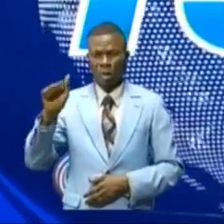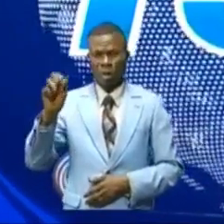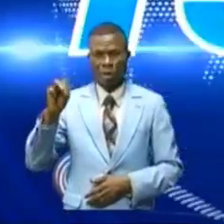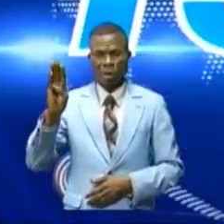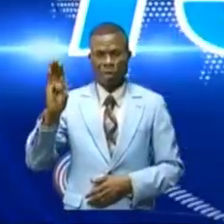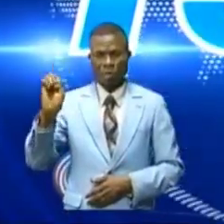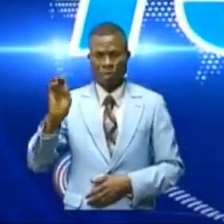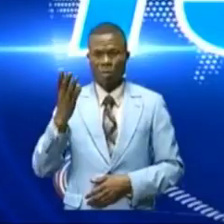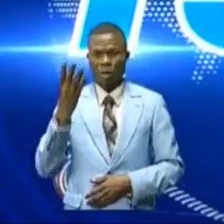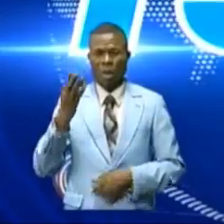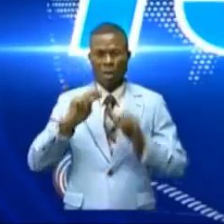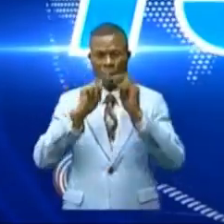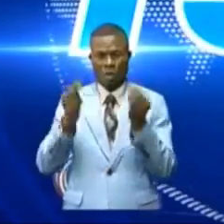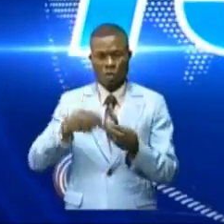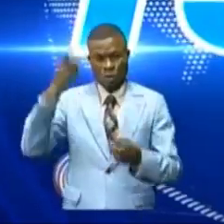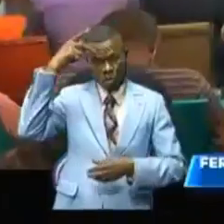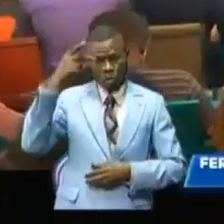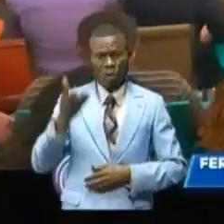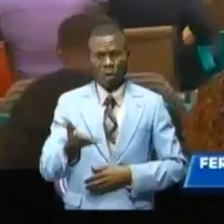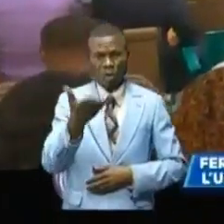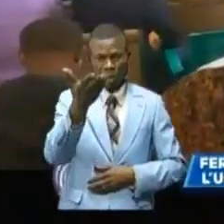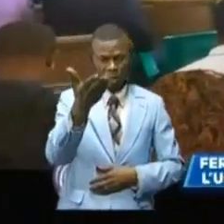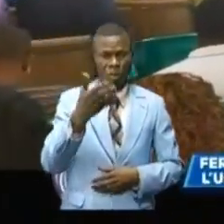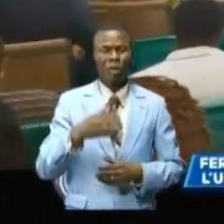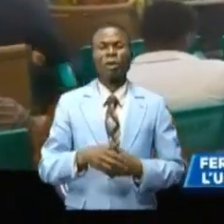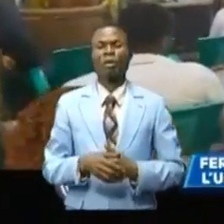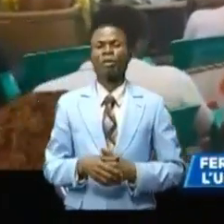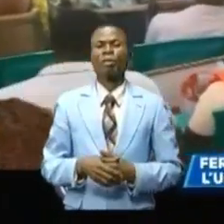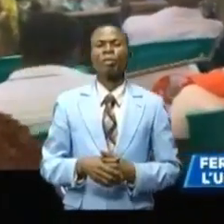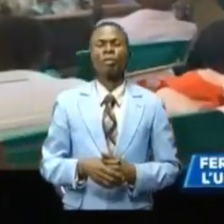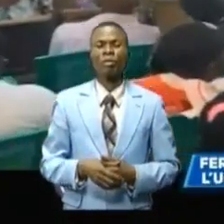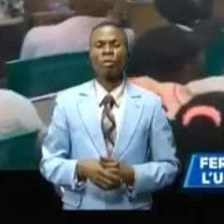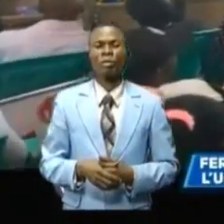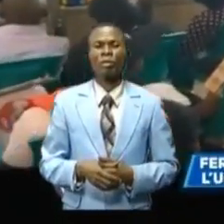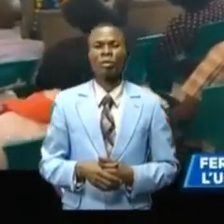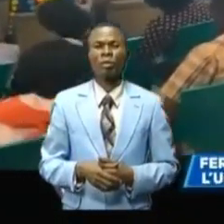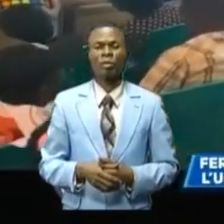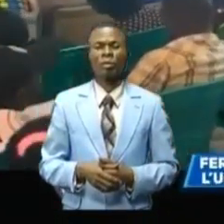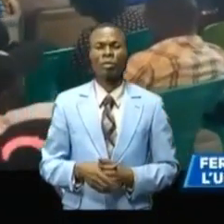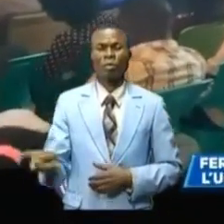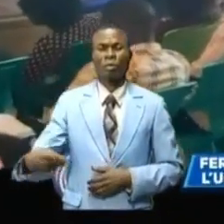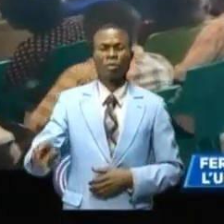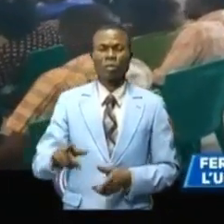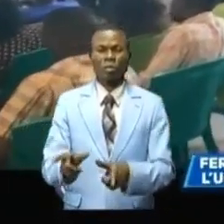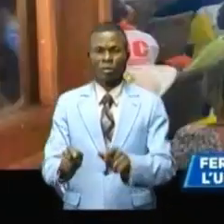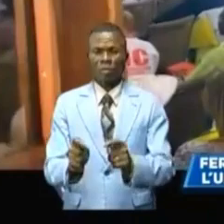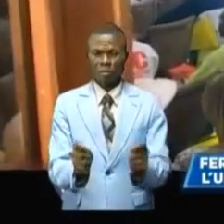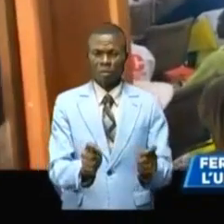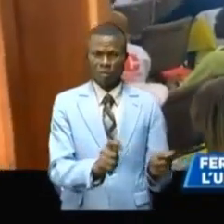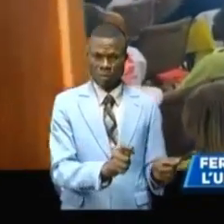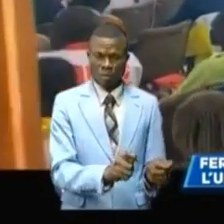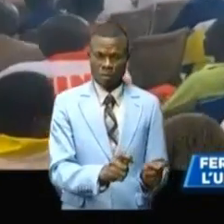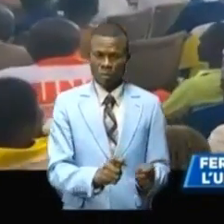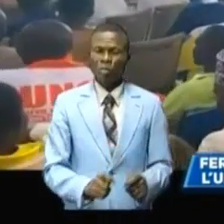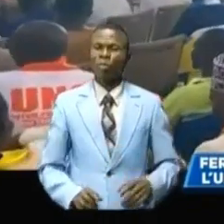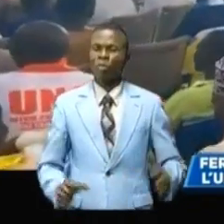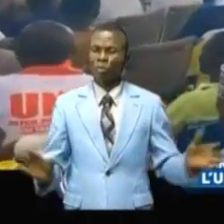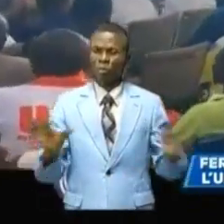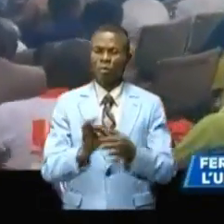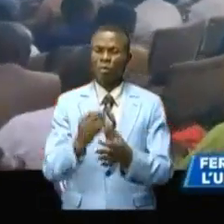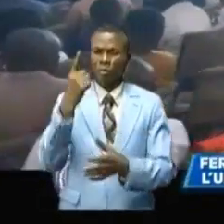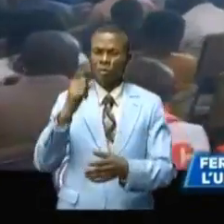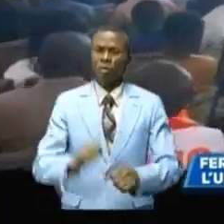cette plateforme. Rekinzuzi Loya Mayawel. La province du Tanganyika reste soudée et rangée